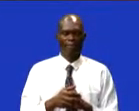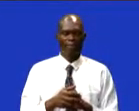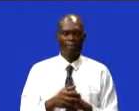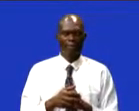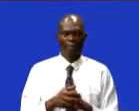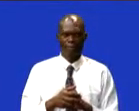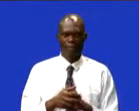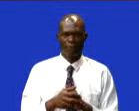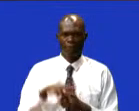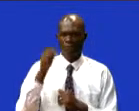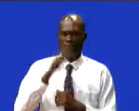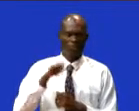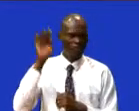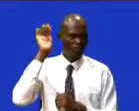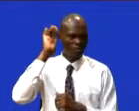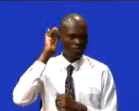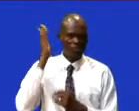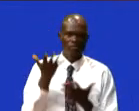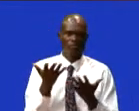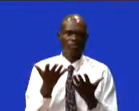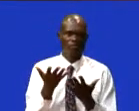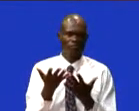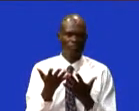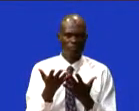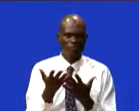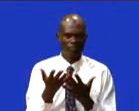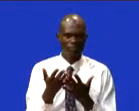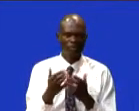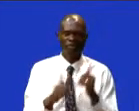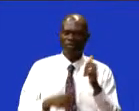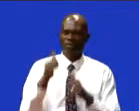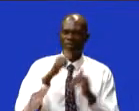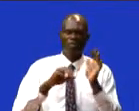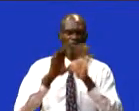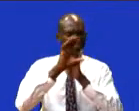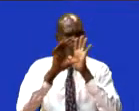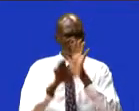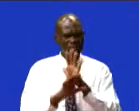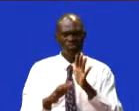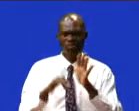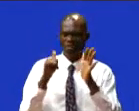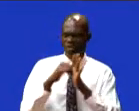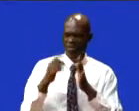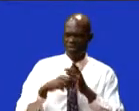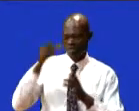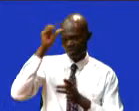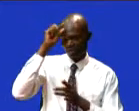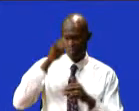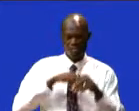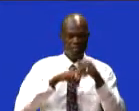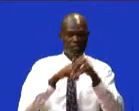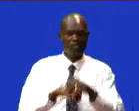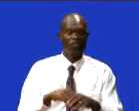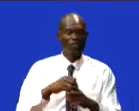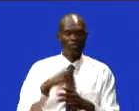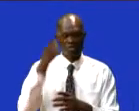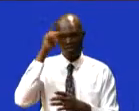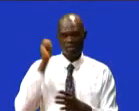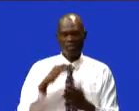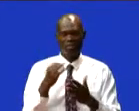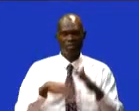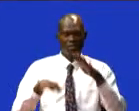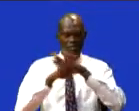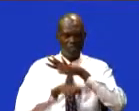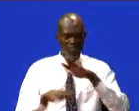Hebu sikilizeni. Hii ni katiba gani hii serikali inafuata? Because those are basic rights.